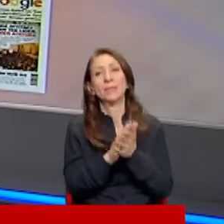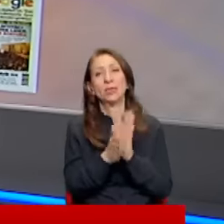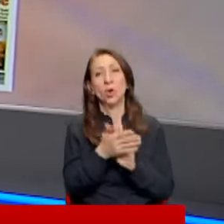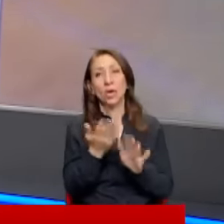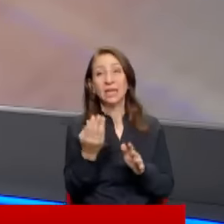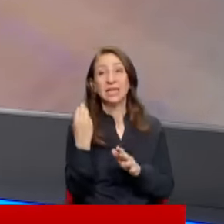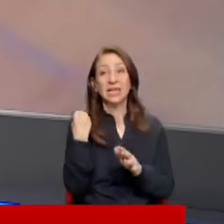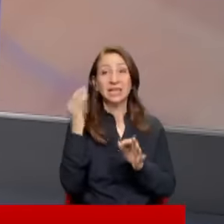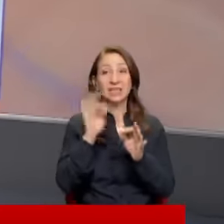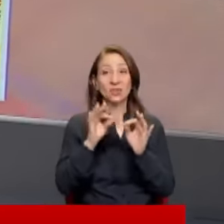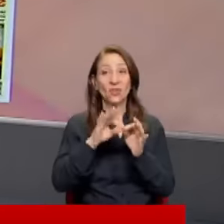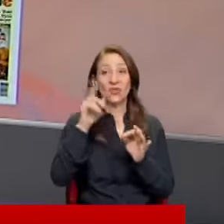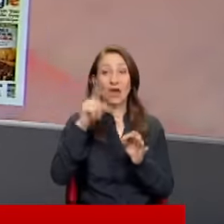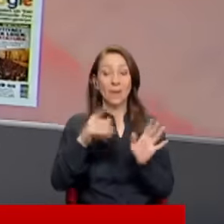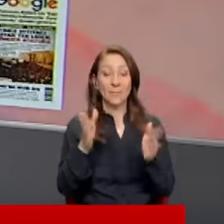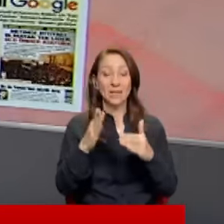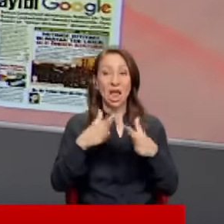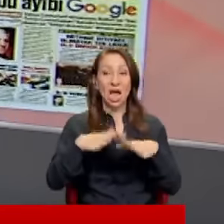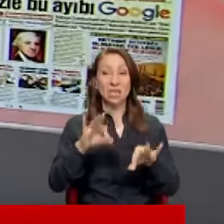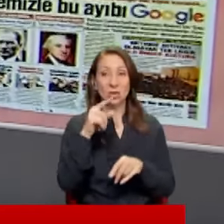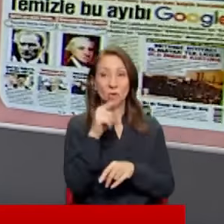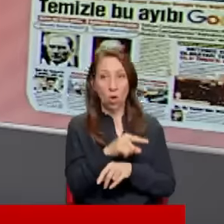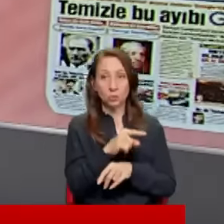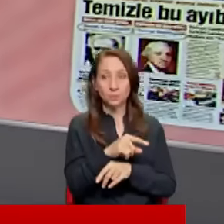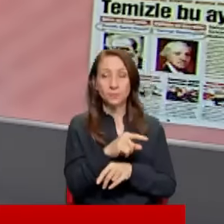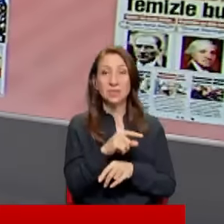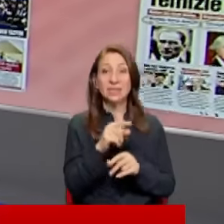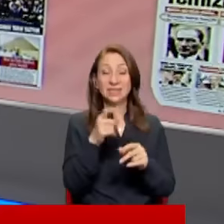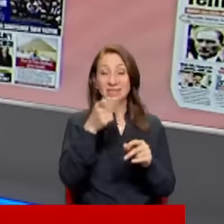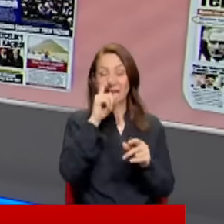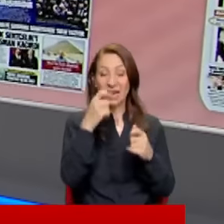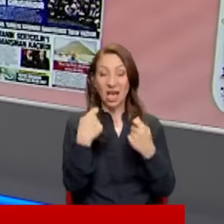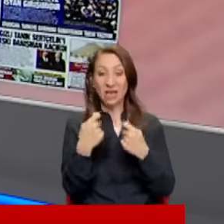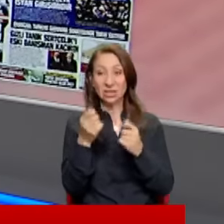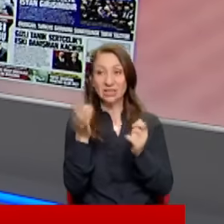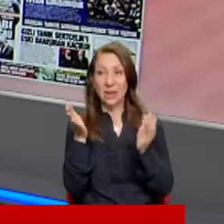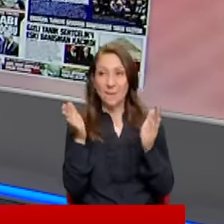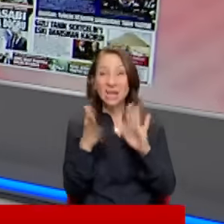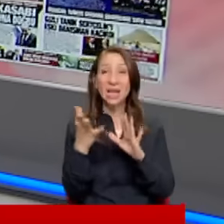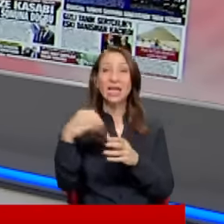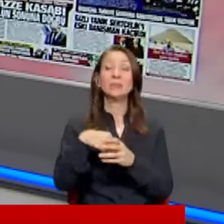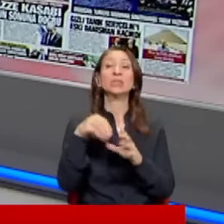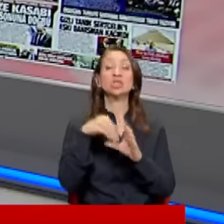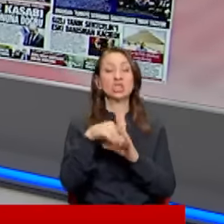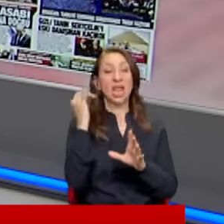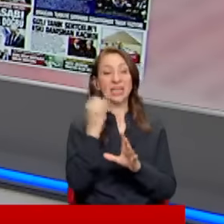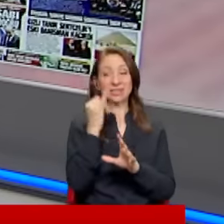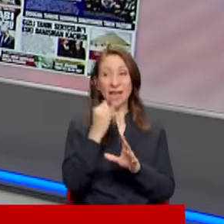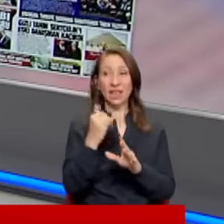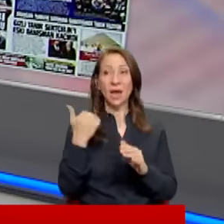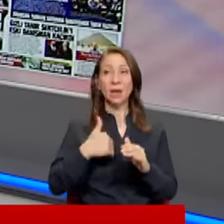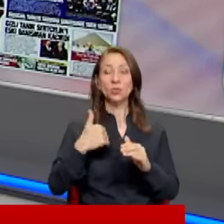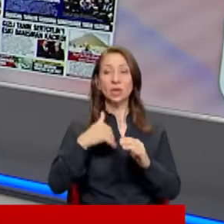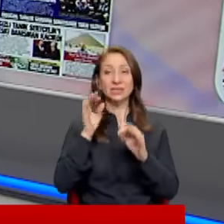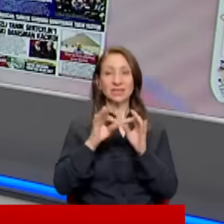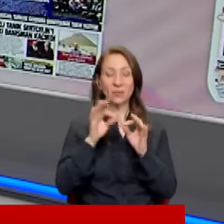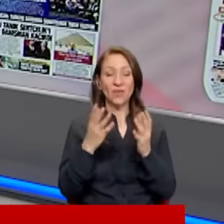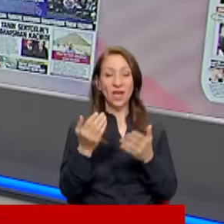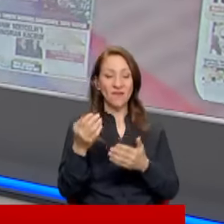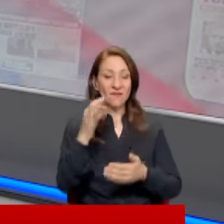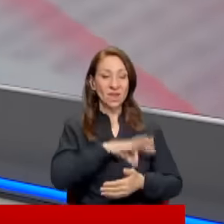kalkıyor yeni tasarruf ve vergi paketleri hazırlanıyor sarayın harcamalarını kapsamadığı için eleştirilen kamuda tasarruf ve